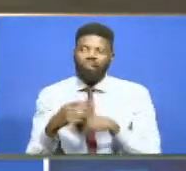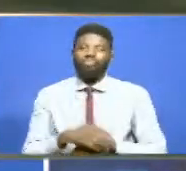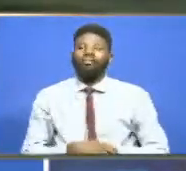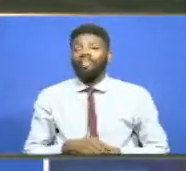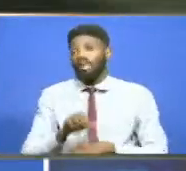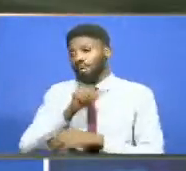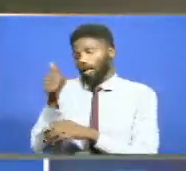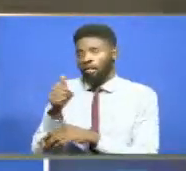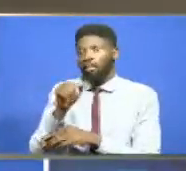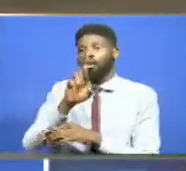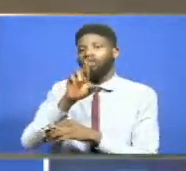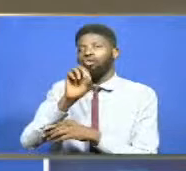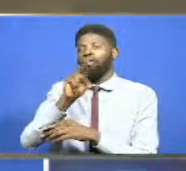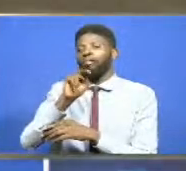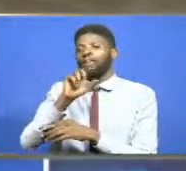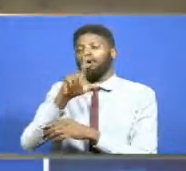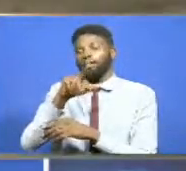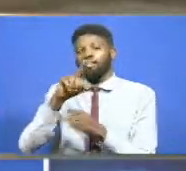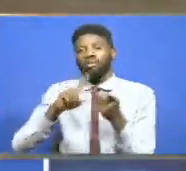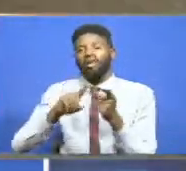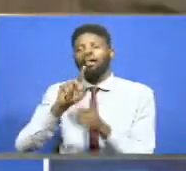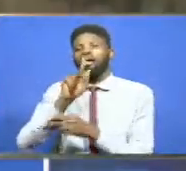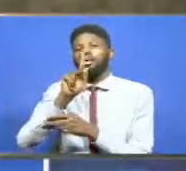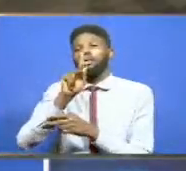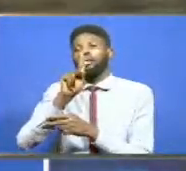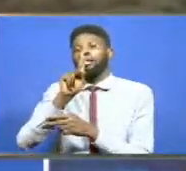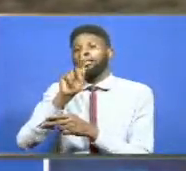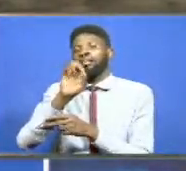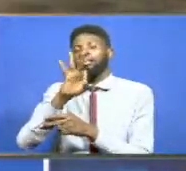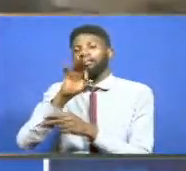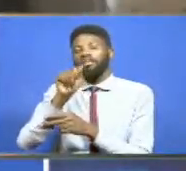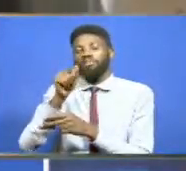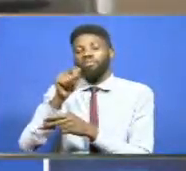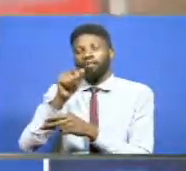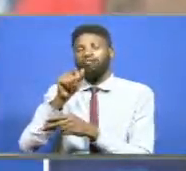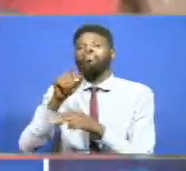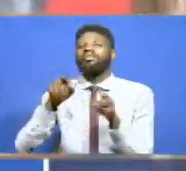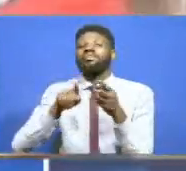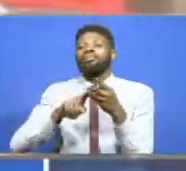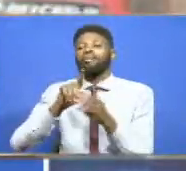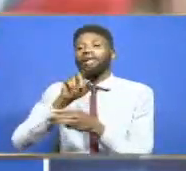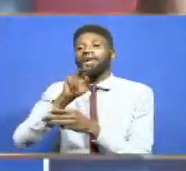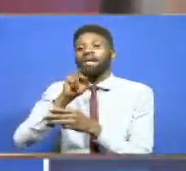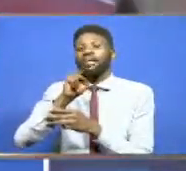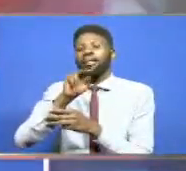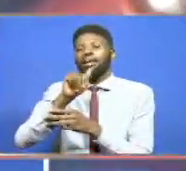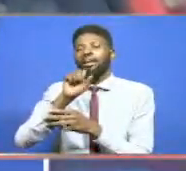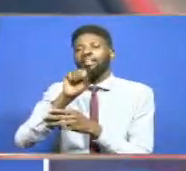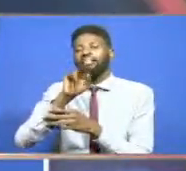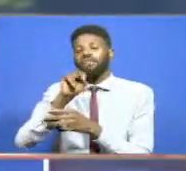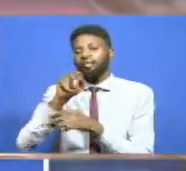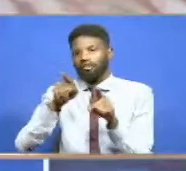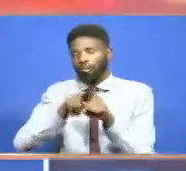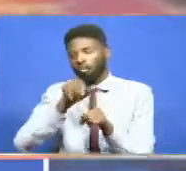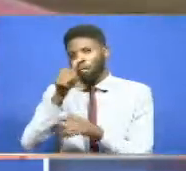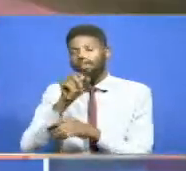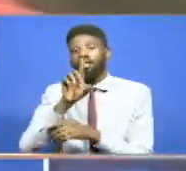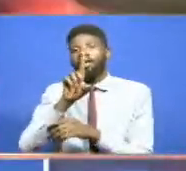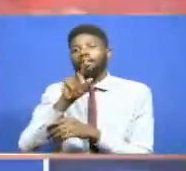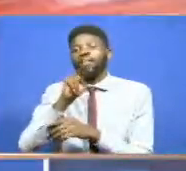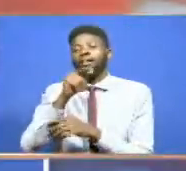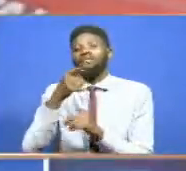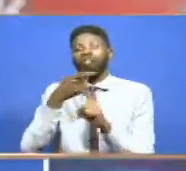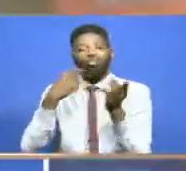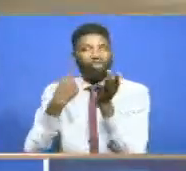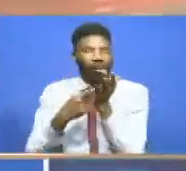Ronald Sebuguzi, Kefa Walubi, Yasin Nasa na Duncan Mubiru wote wa Uganda. Dereva wa Rwanda Giancarlo